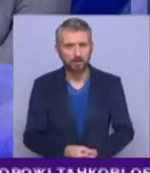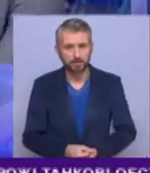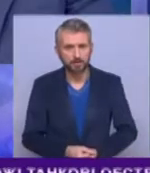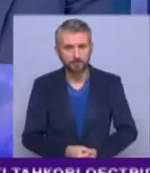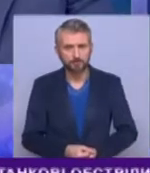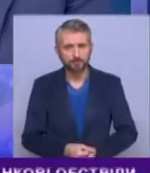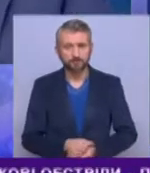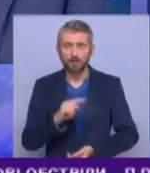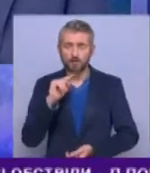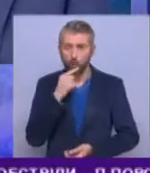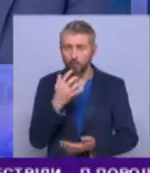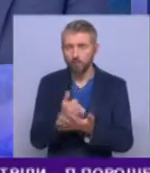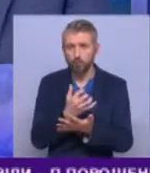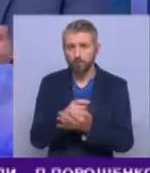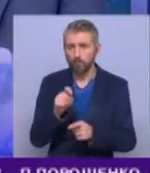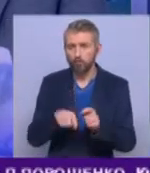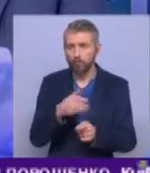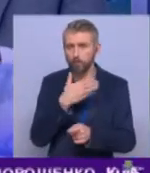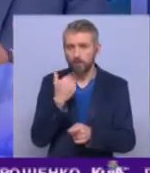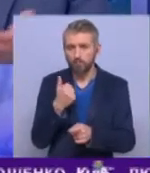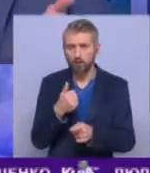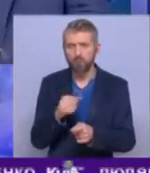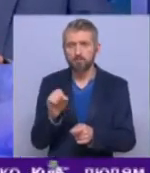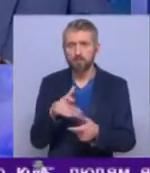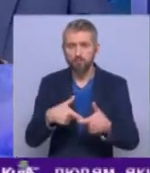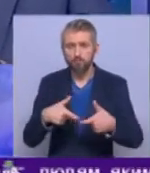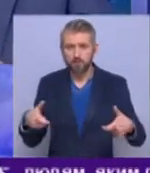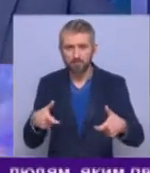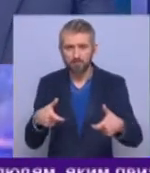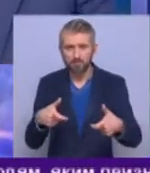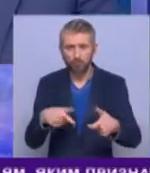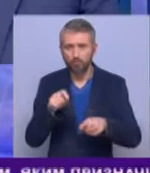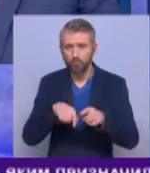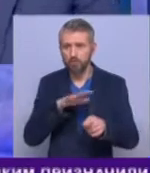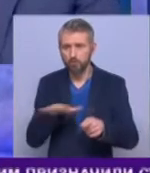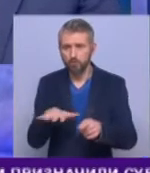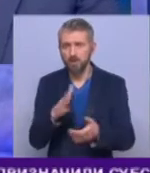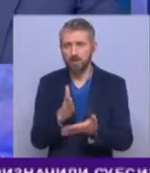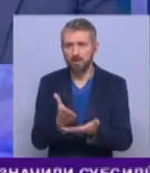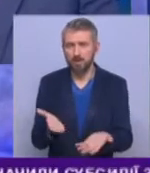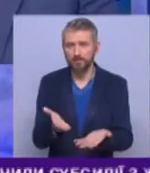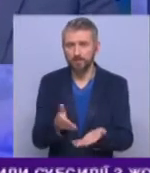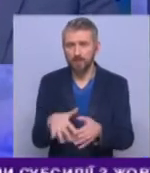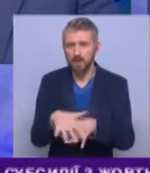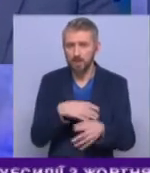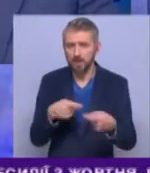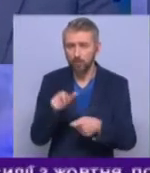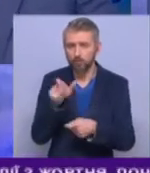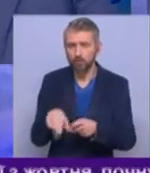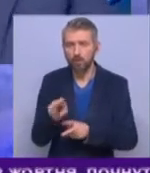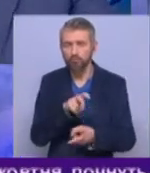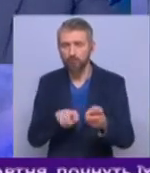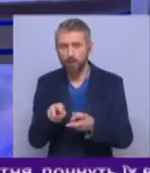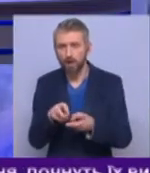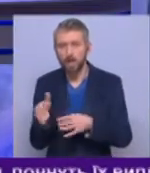заробив. Контролю нема. От вони і є. На бляхах контролю не були. Значить, будь ласка, вони є. Це ж ринок. Людина шукає,